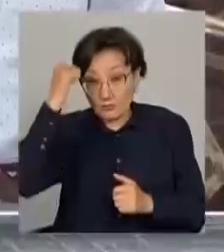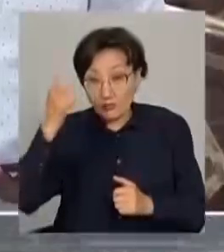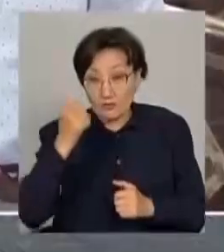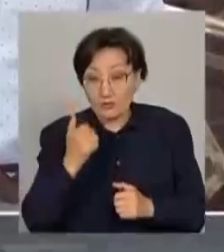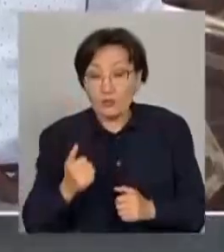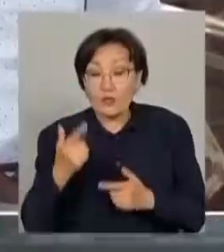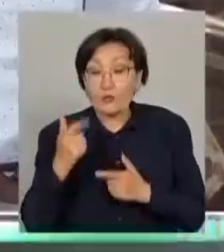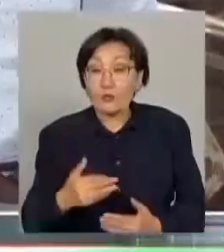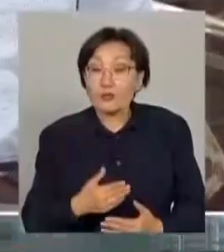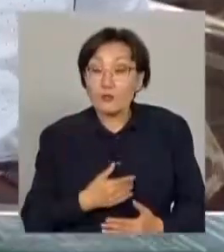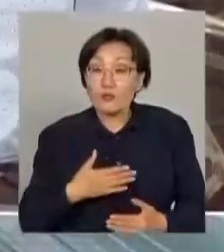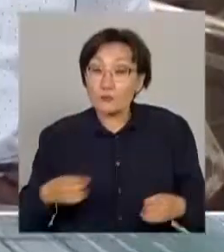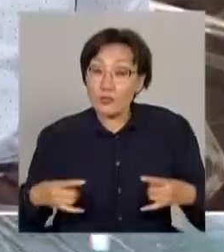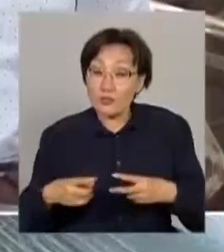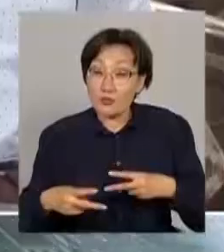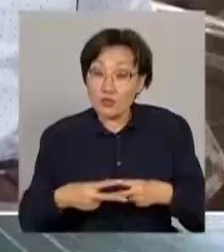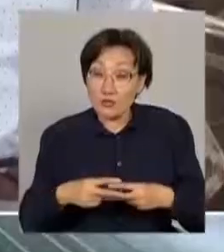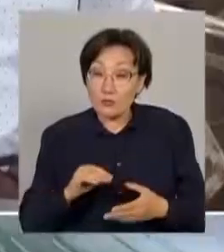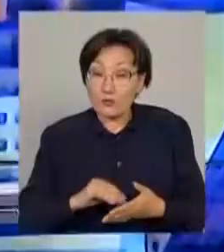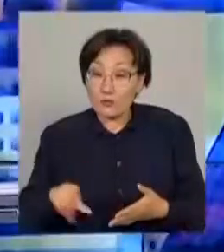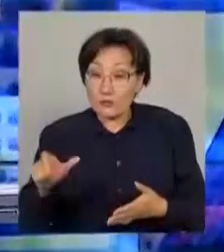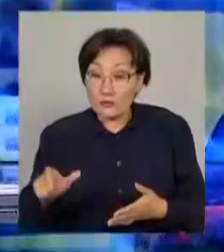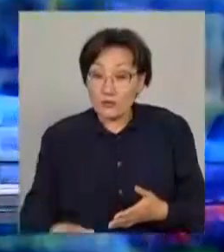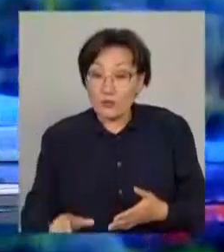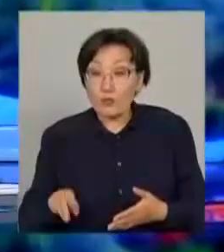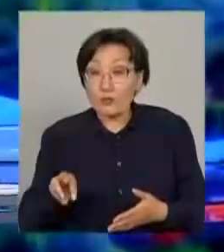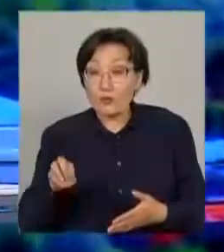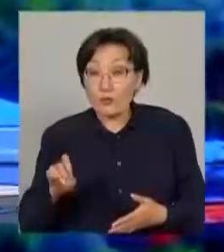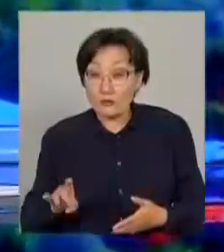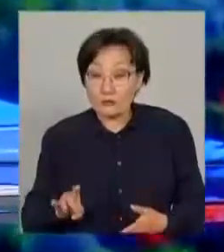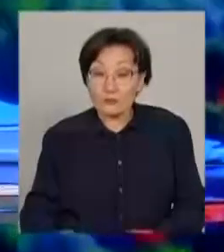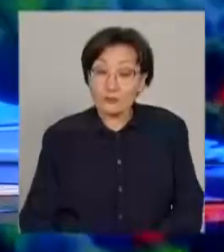Еске сала кетейін, бізбен тікелей байланысқа шыққан елордалық әріптесім Өмір Серікбекұлы болатын.